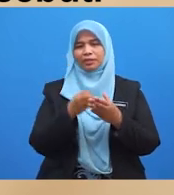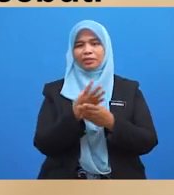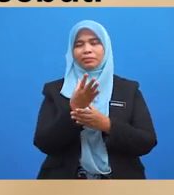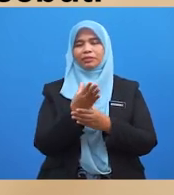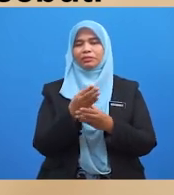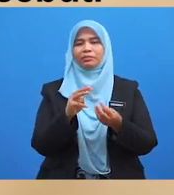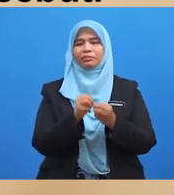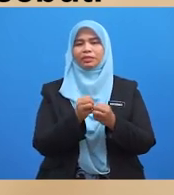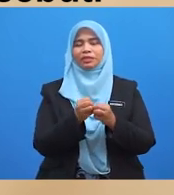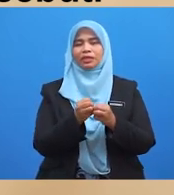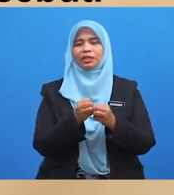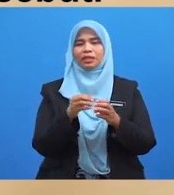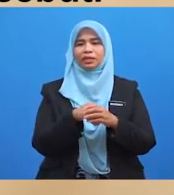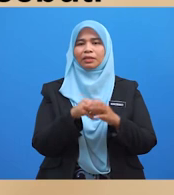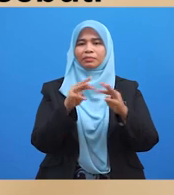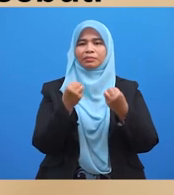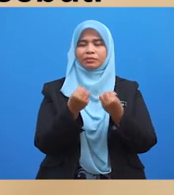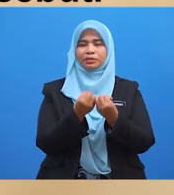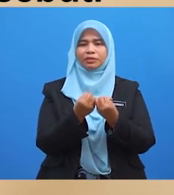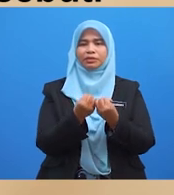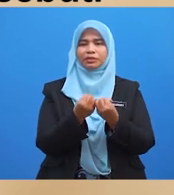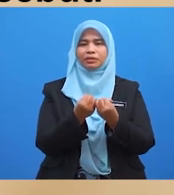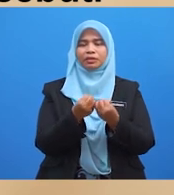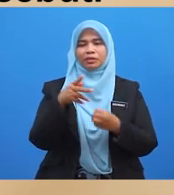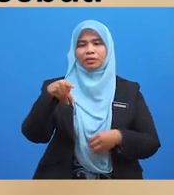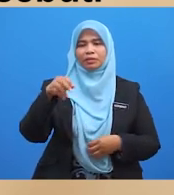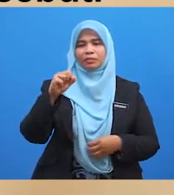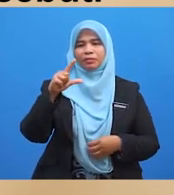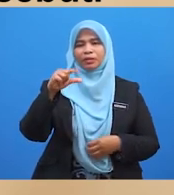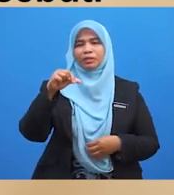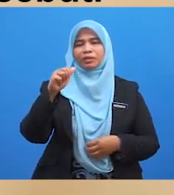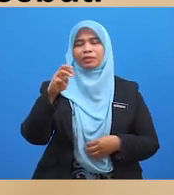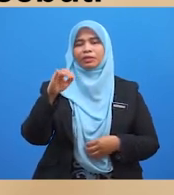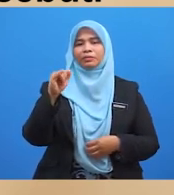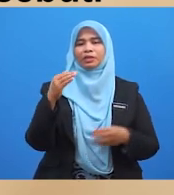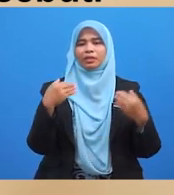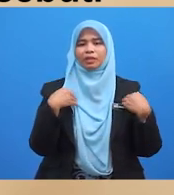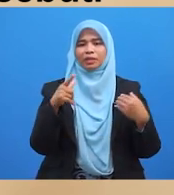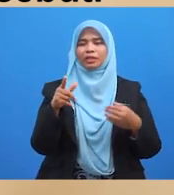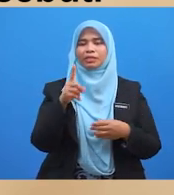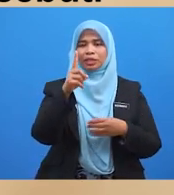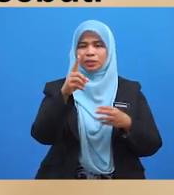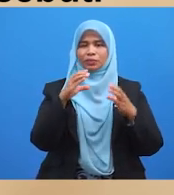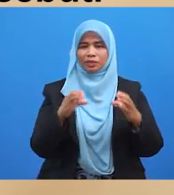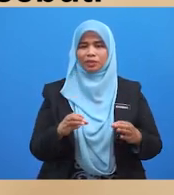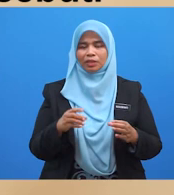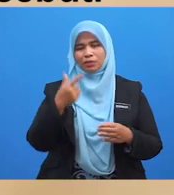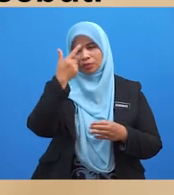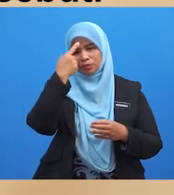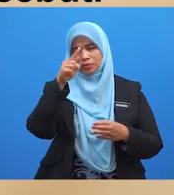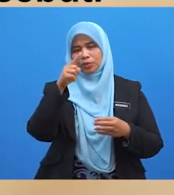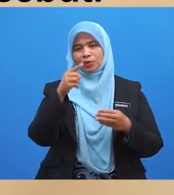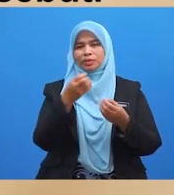pelbagai masalah dalam masyarakat. Poligami merupakan salah satu cara